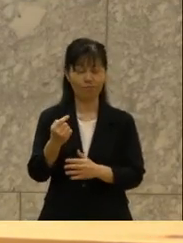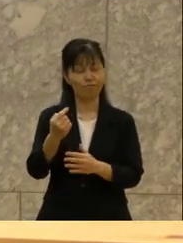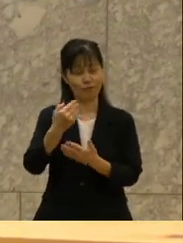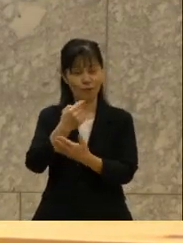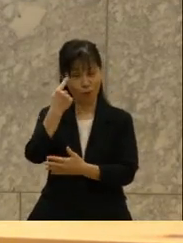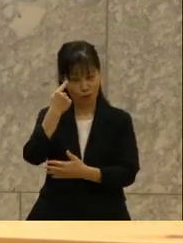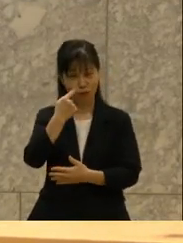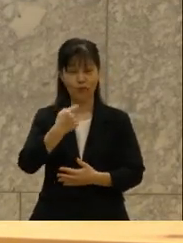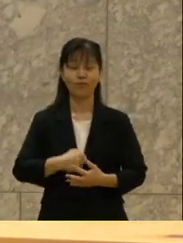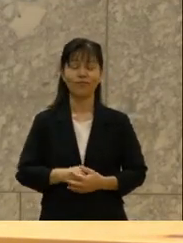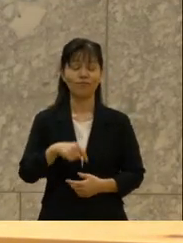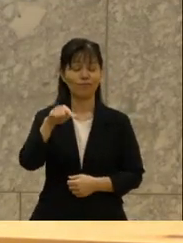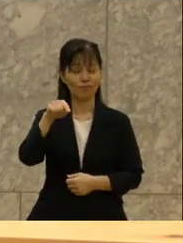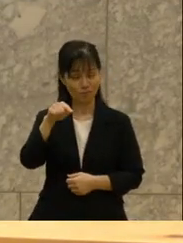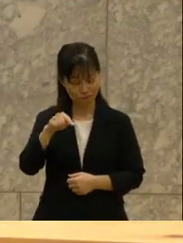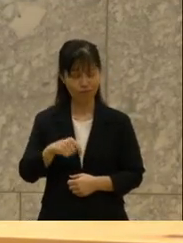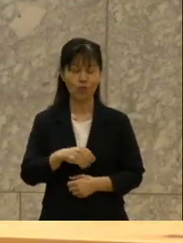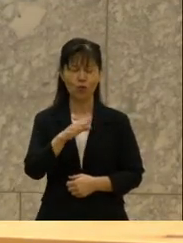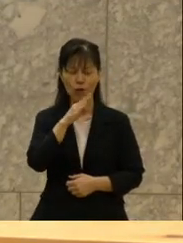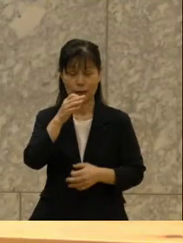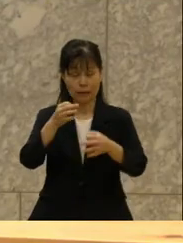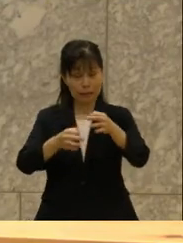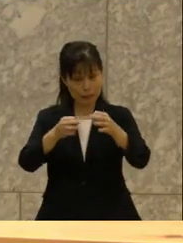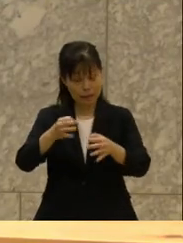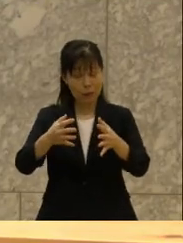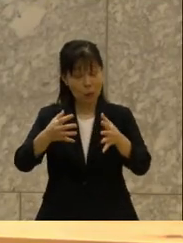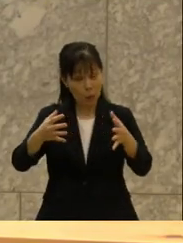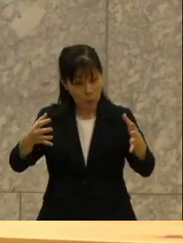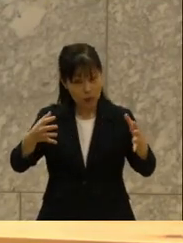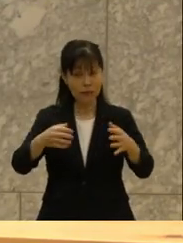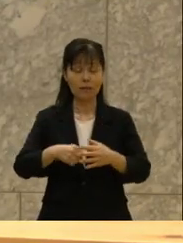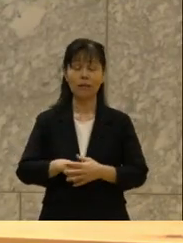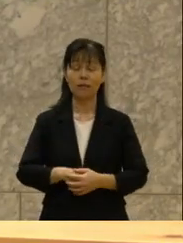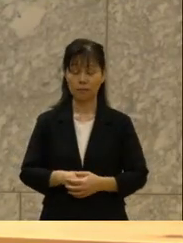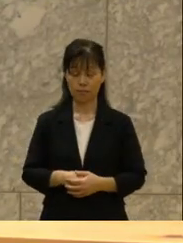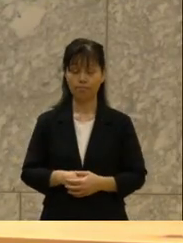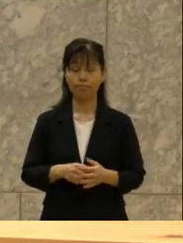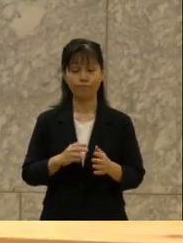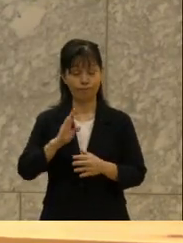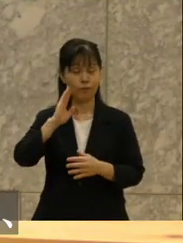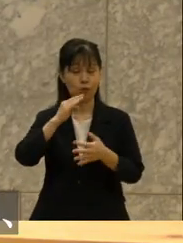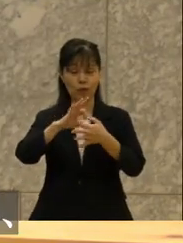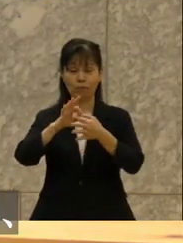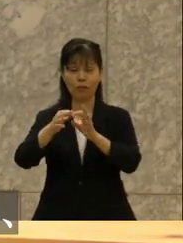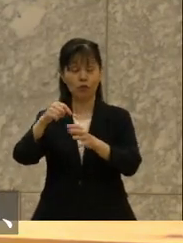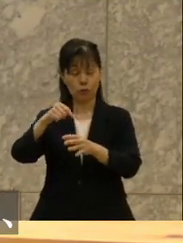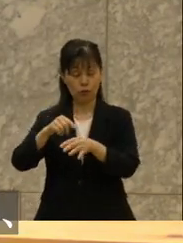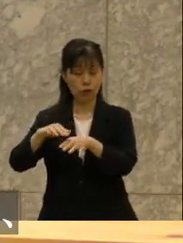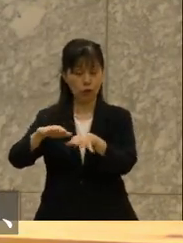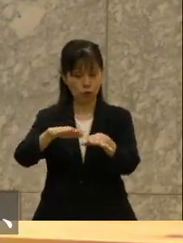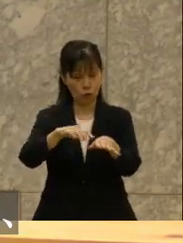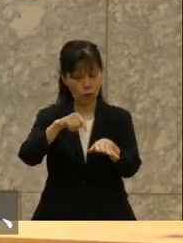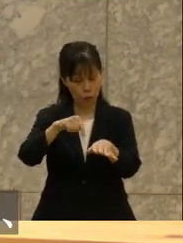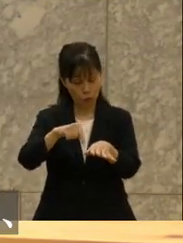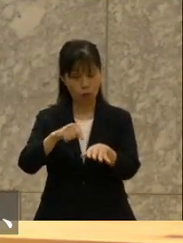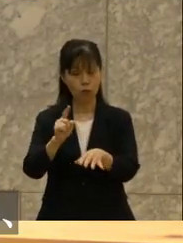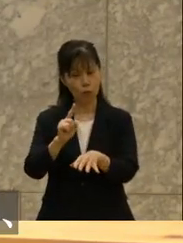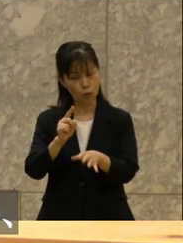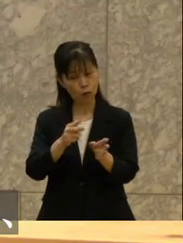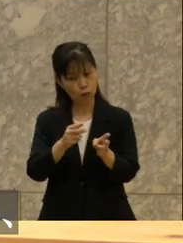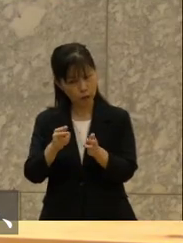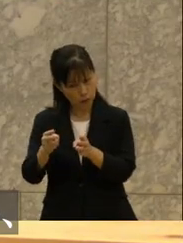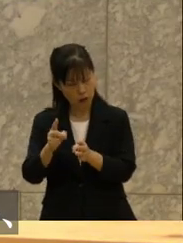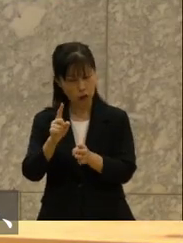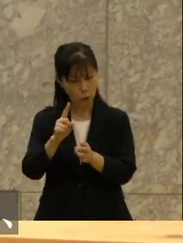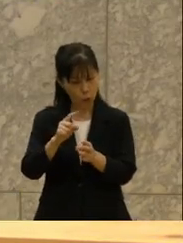できるんですよねこれ非常に大きな価値があると思いますねそれを同じようにデフリンピックの中でも陸上で我々はどういうふうに準備